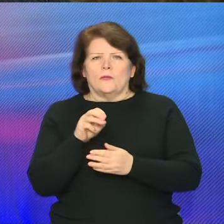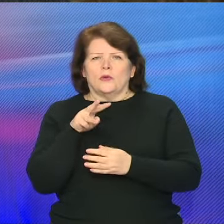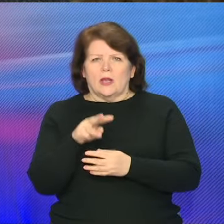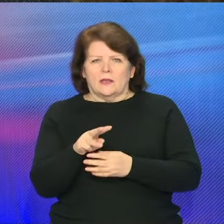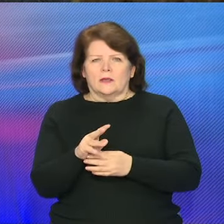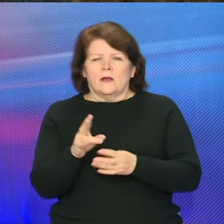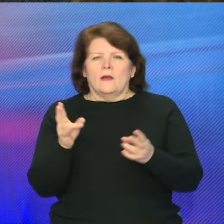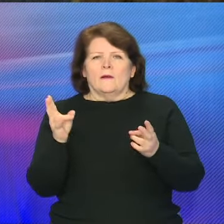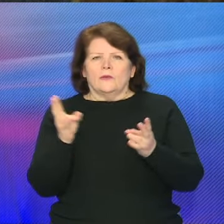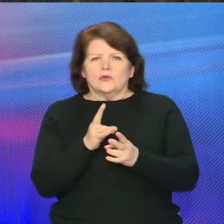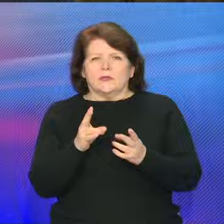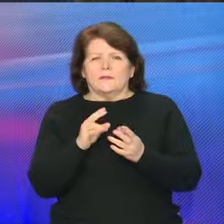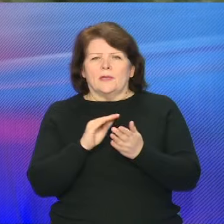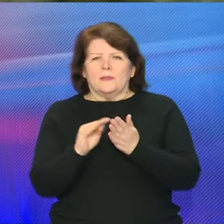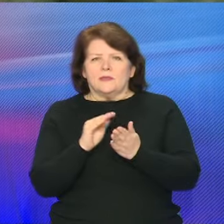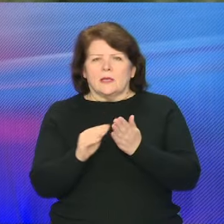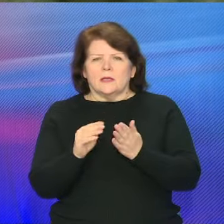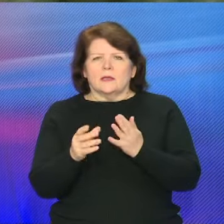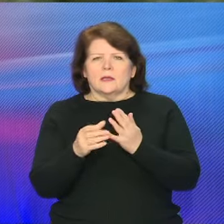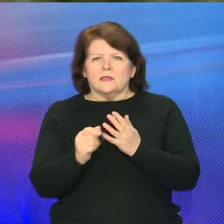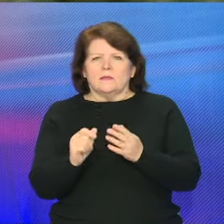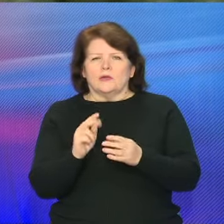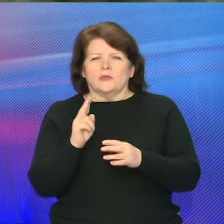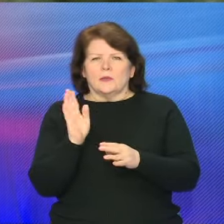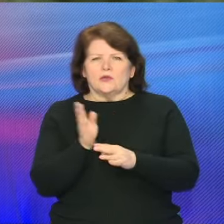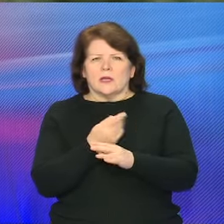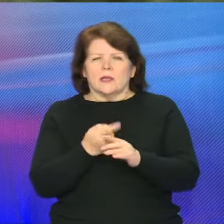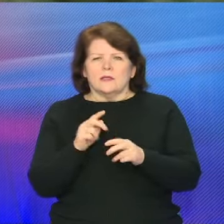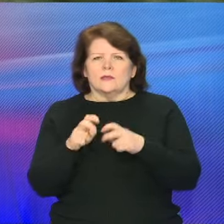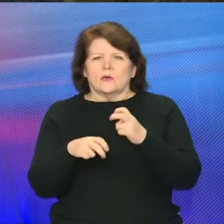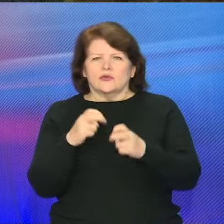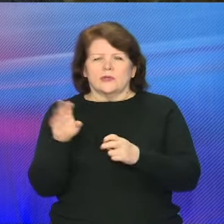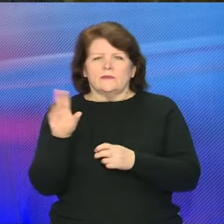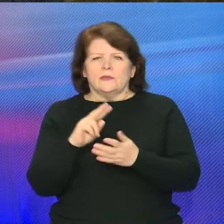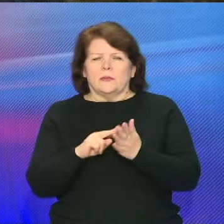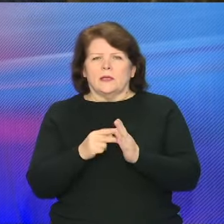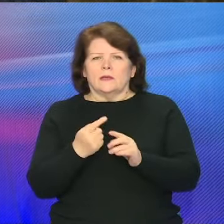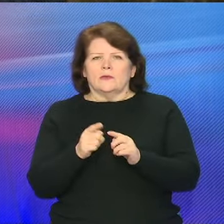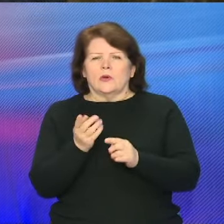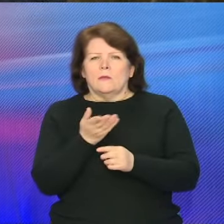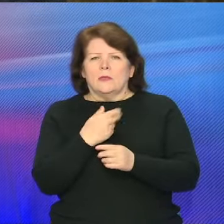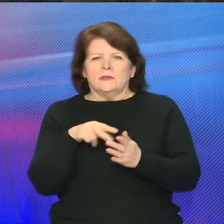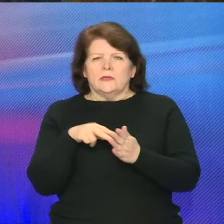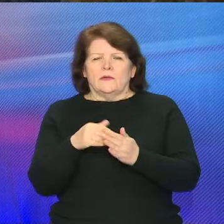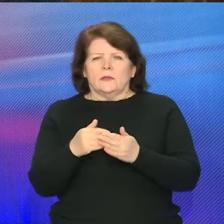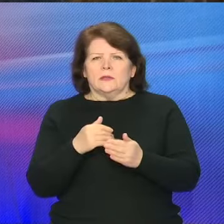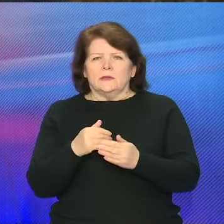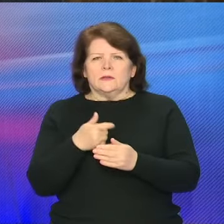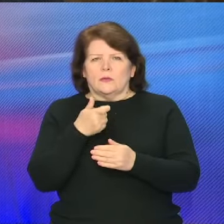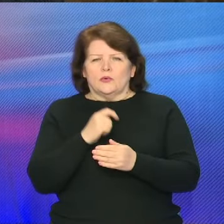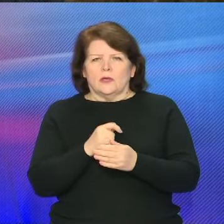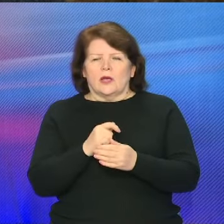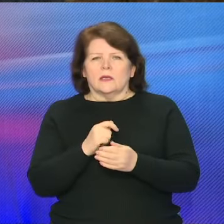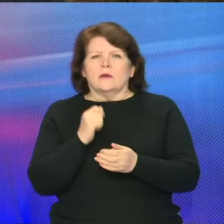земли общего пользования им для того, чтобы они устраняли эти нарушения. Все планы, которые мы ставим перед собой, они закреплены